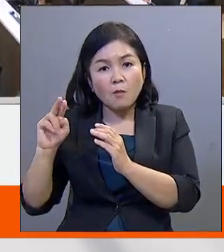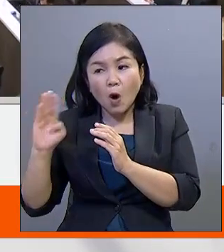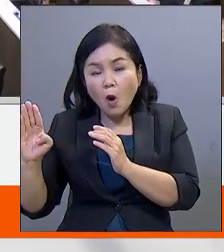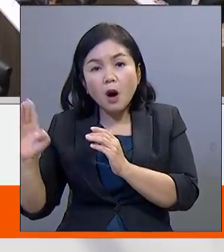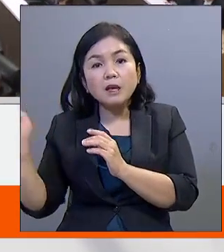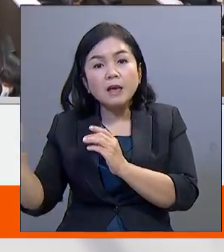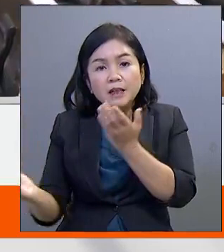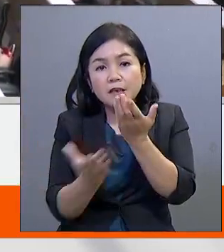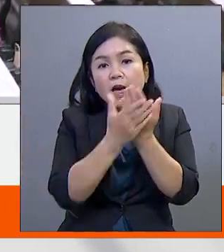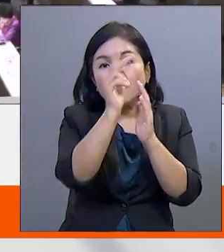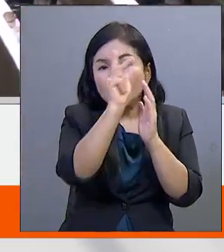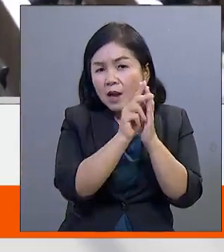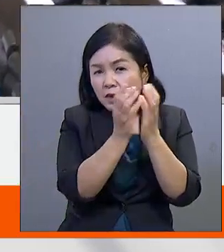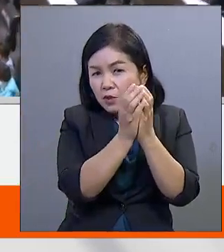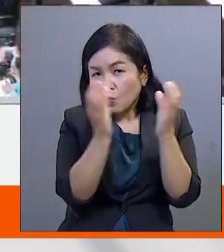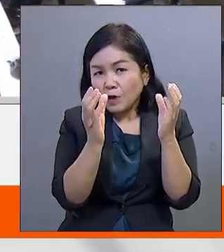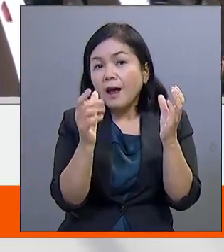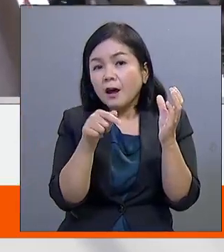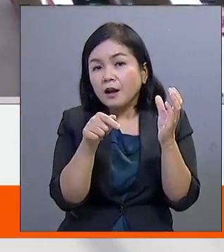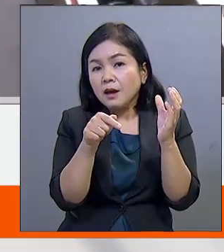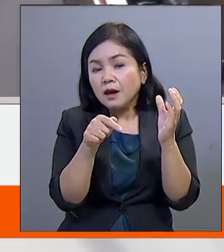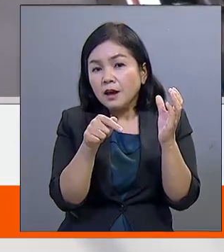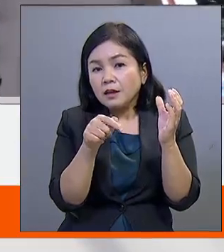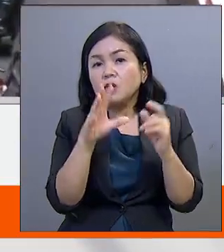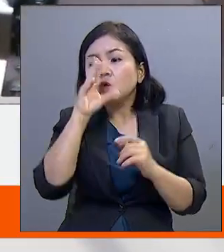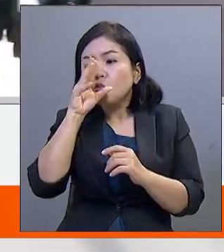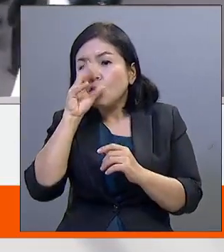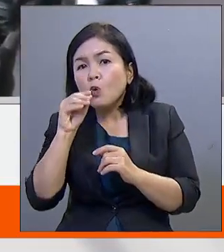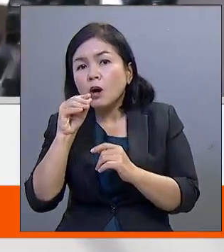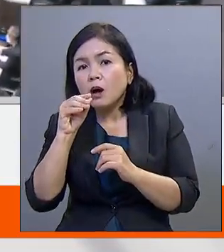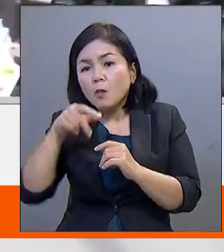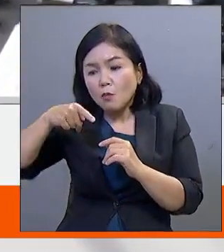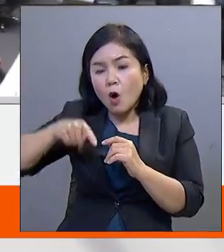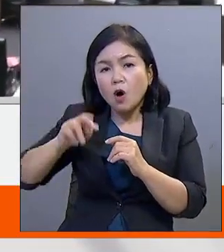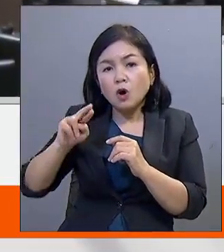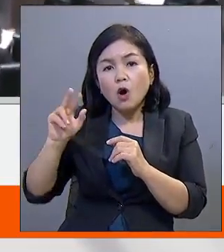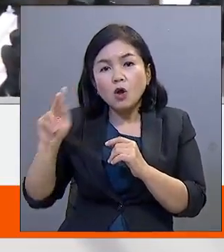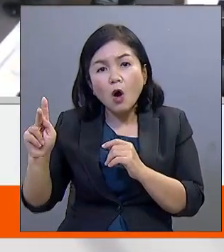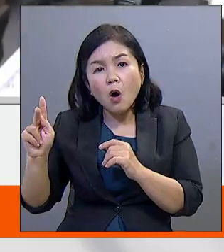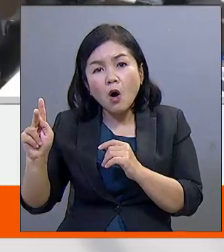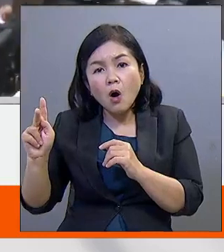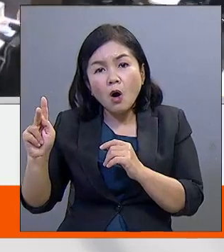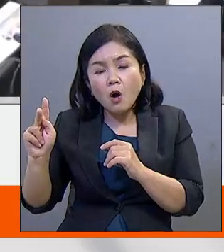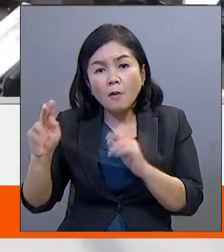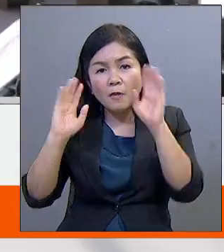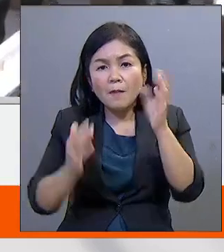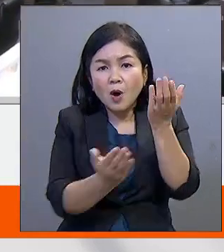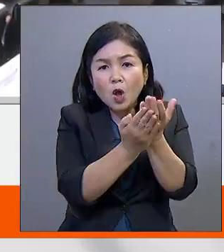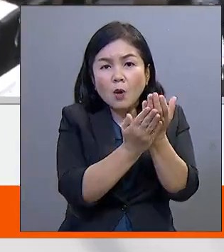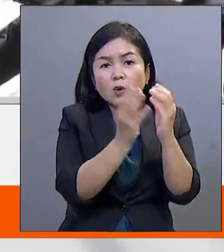ทำขแไขใช้ thứ 5ราไมไรวหนู